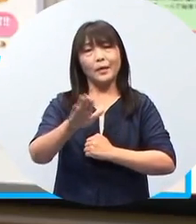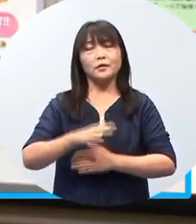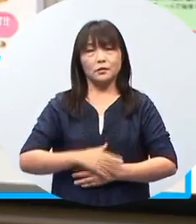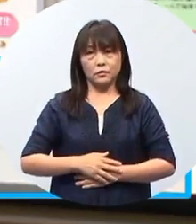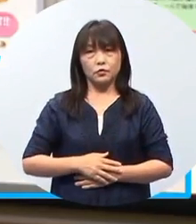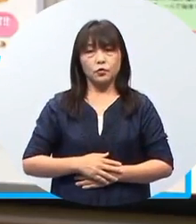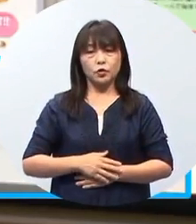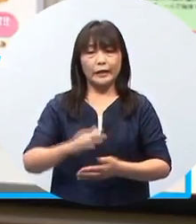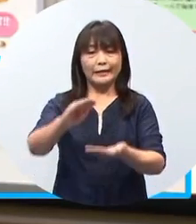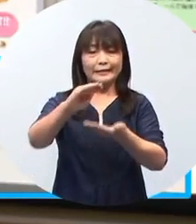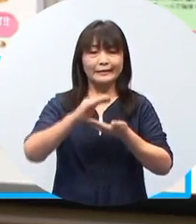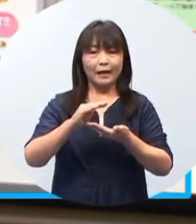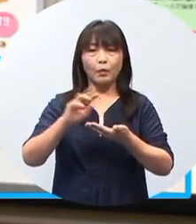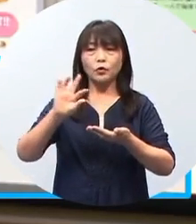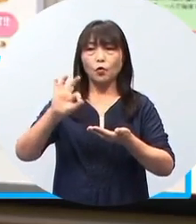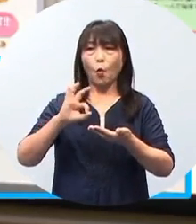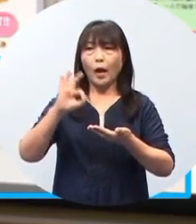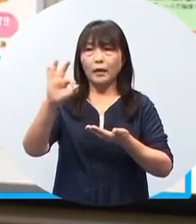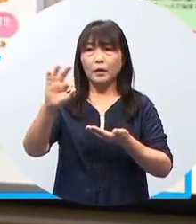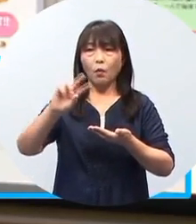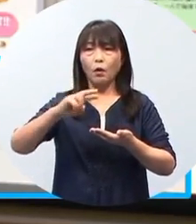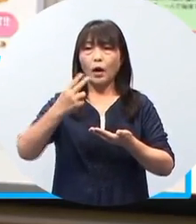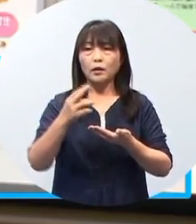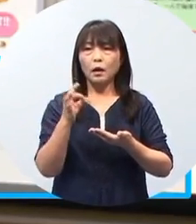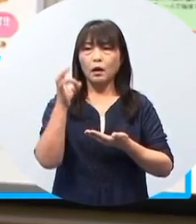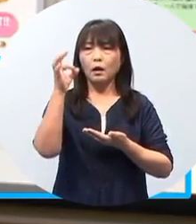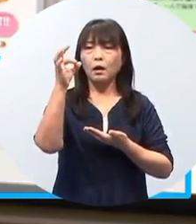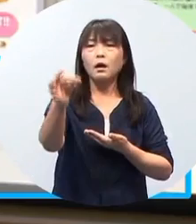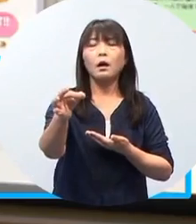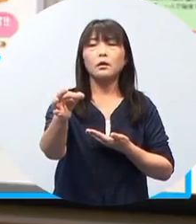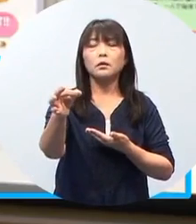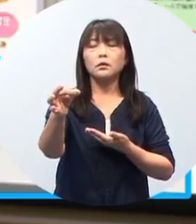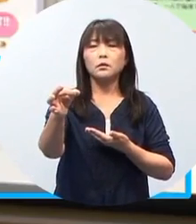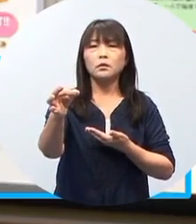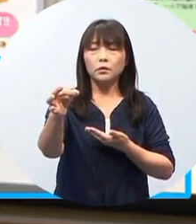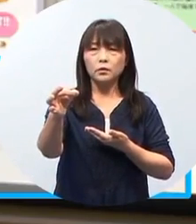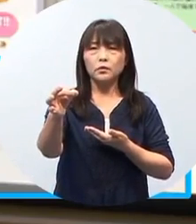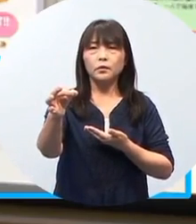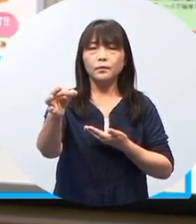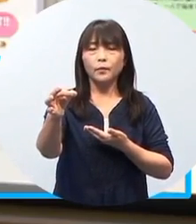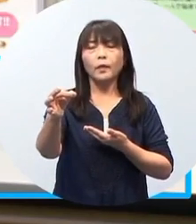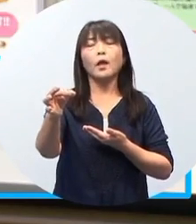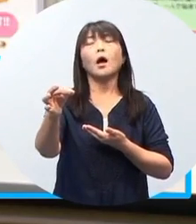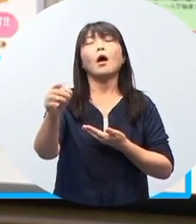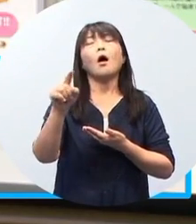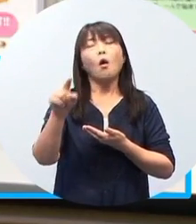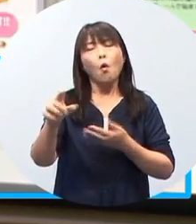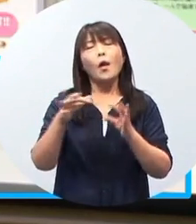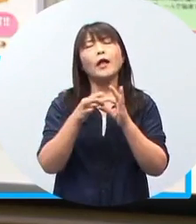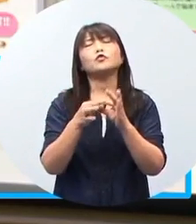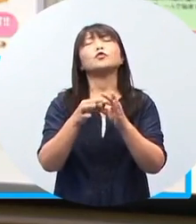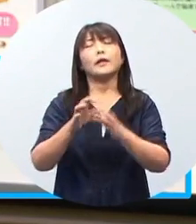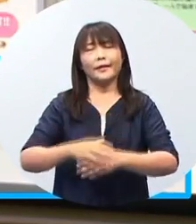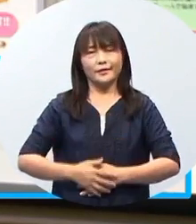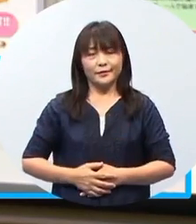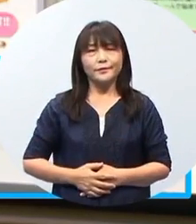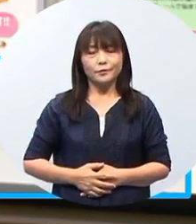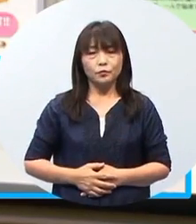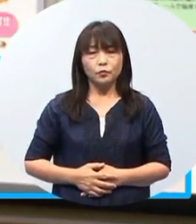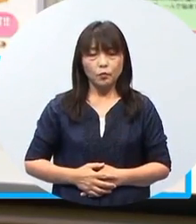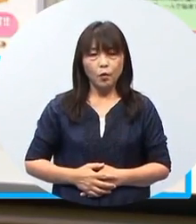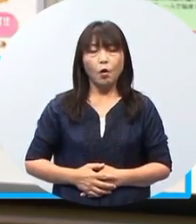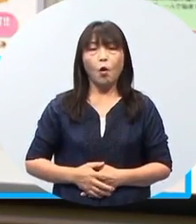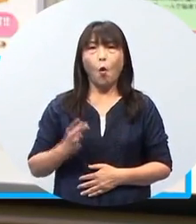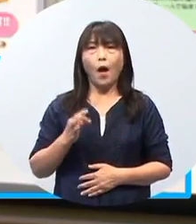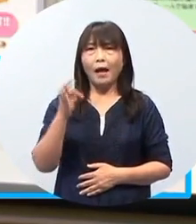をその場で宅配業者さんにお支払いする形で受け取る代金引換便に関してです。お金を払